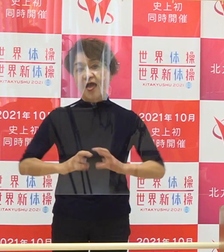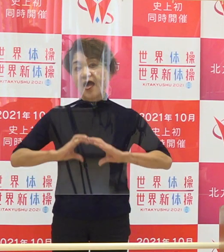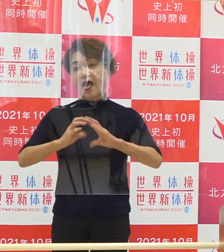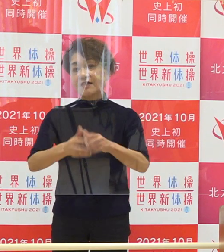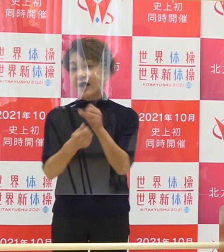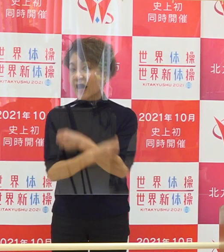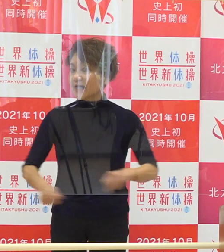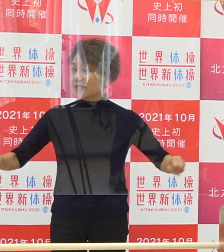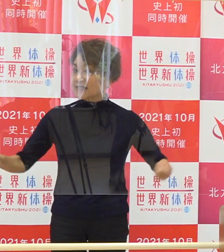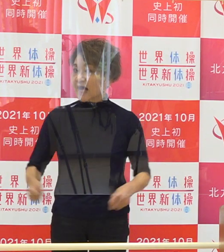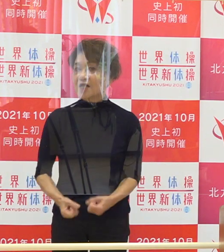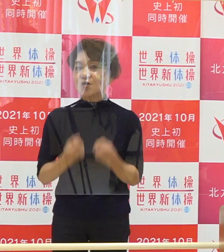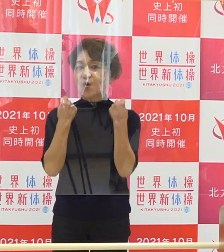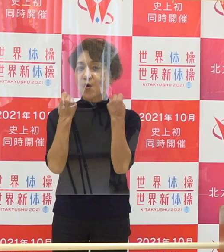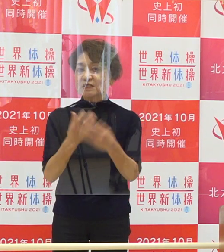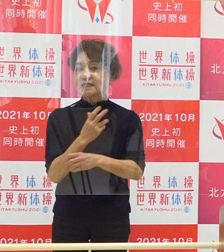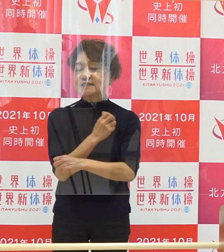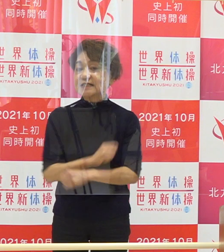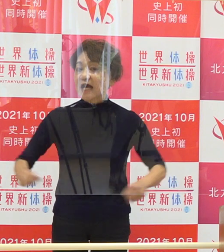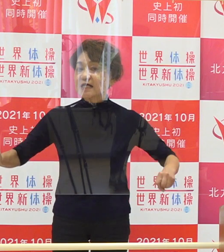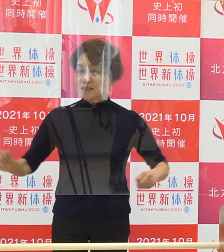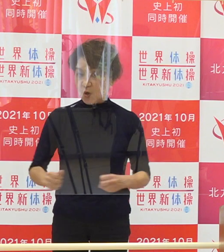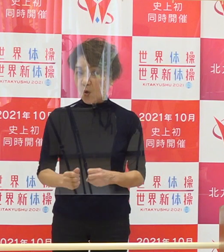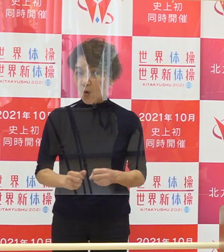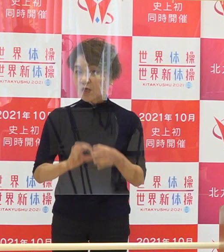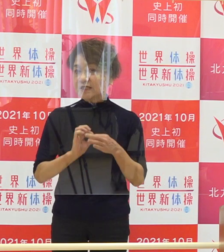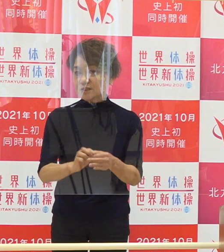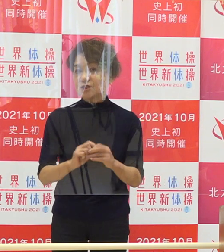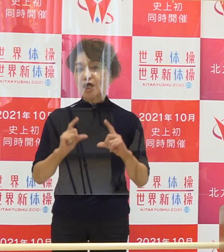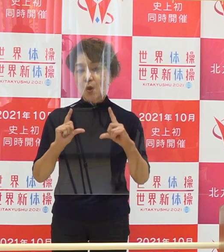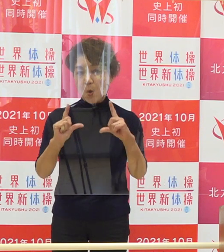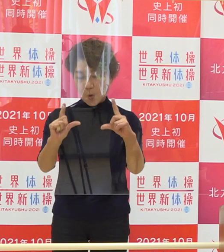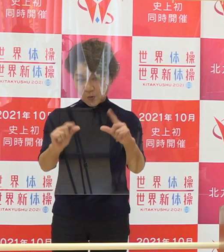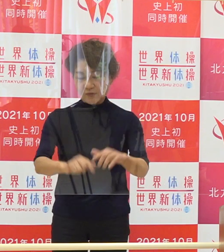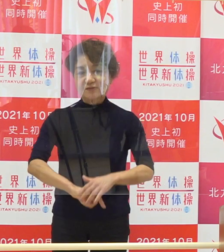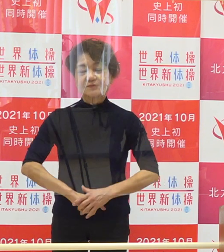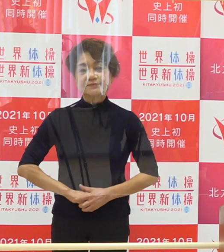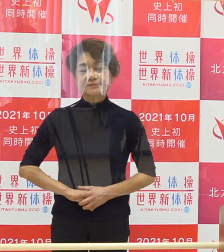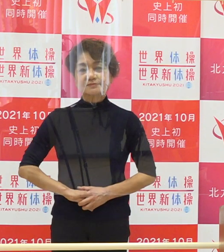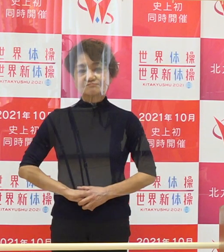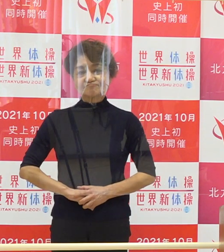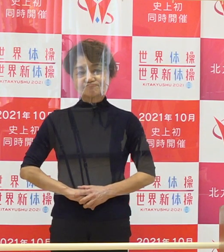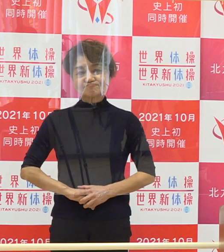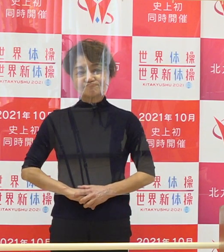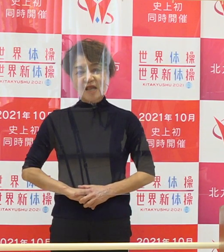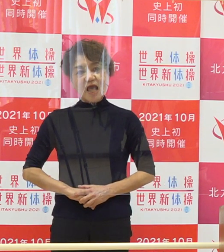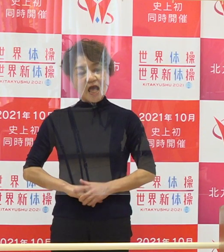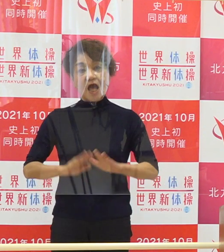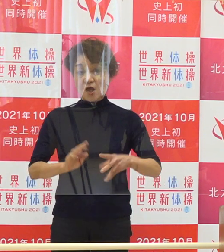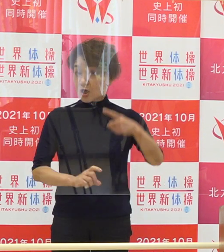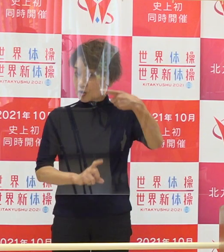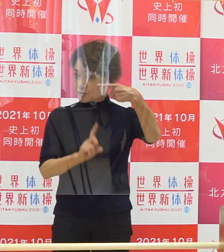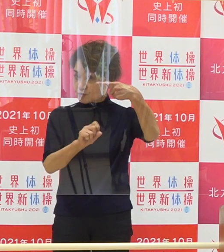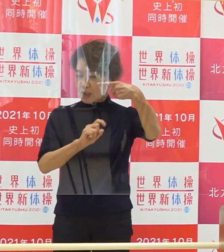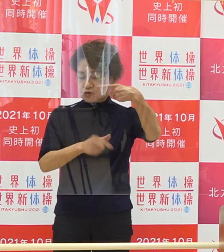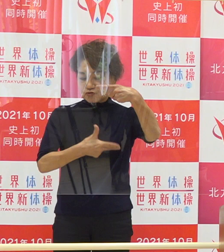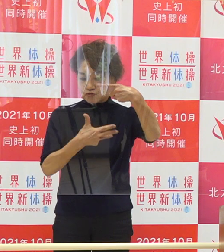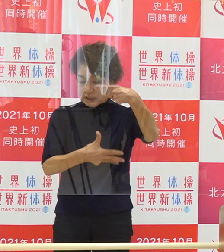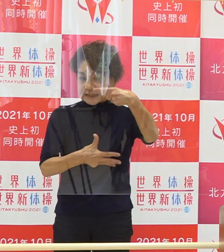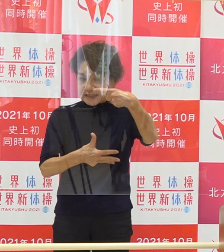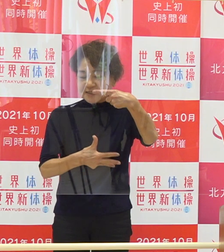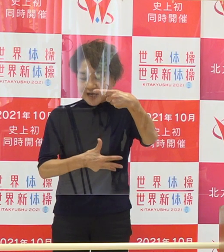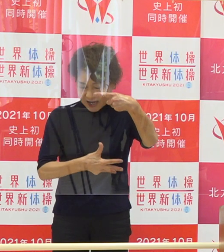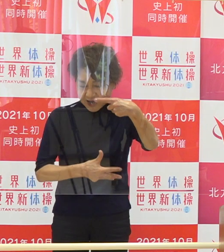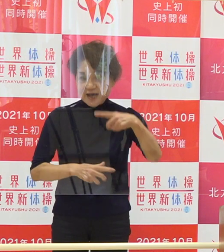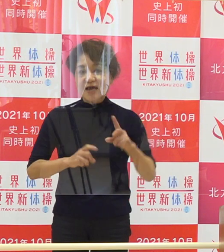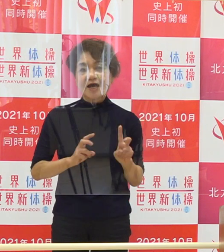操新体操選手権北九州大会についてご報告いたします。18日からついに2021